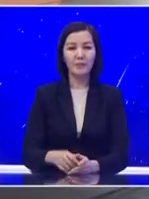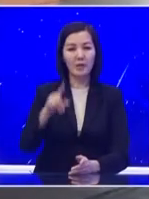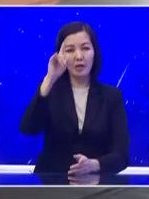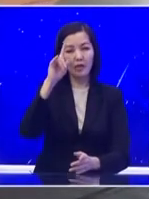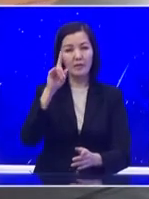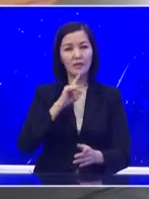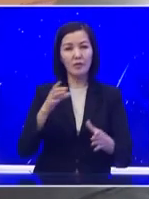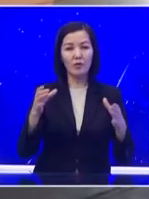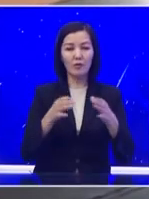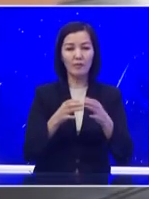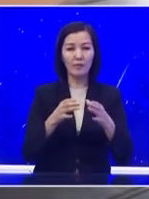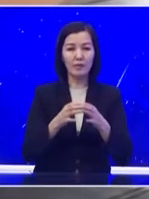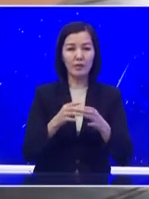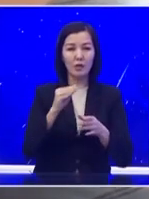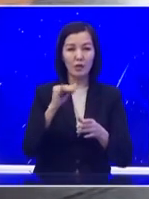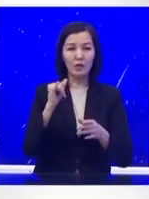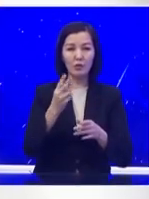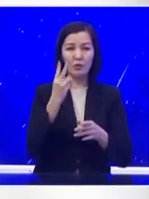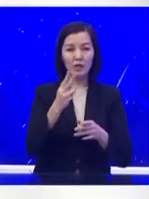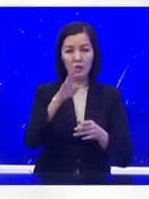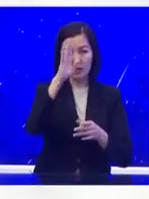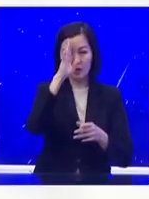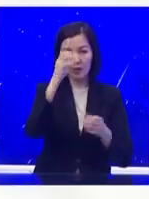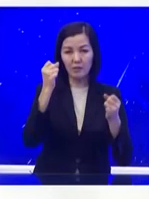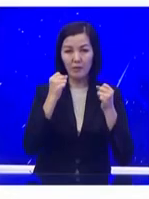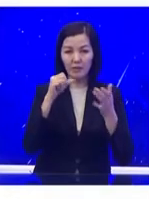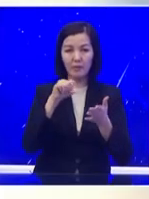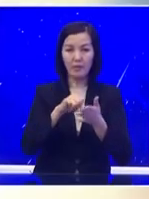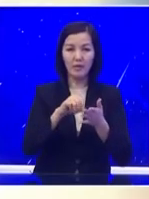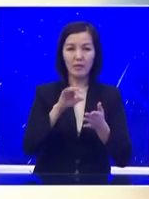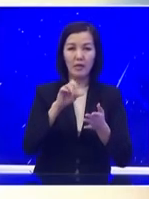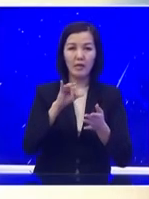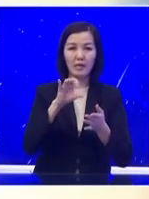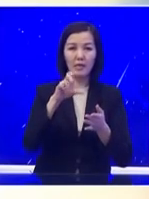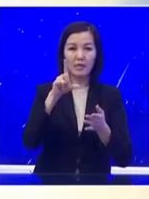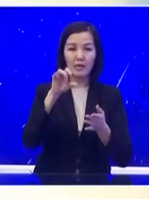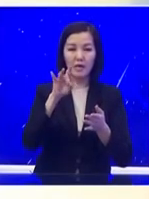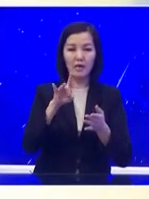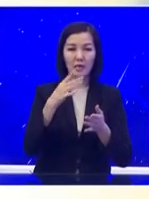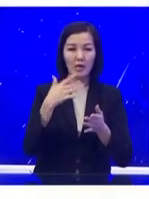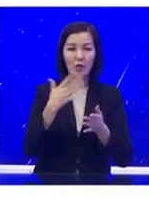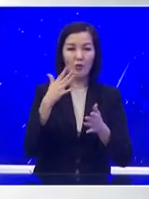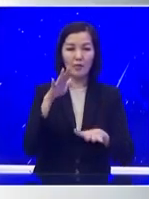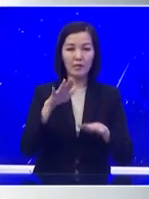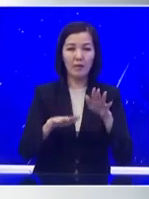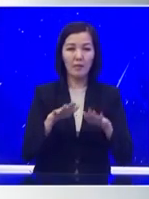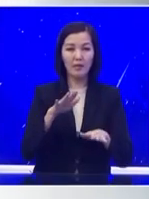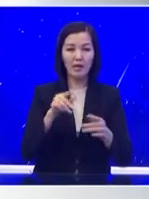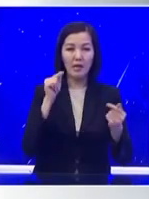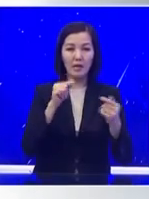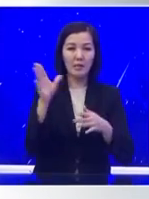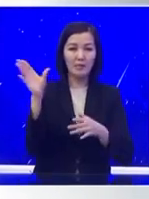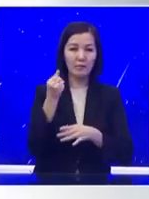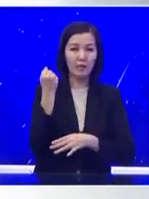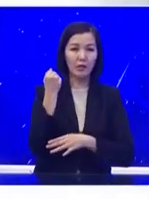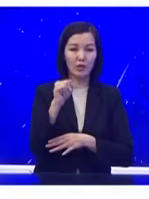құрама командасы сапында 7-сулық 2 балуан өнер көрсетті. Соның бірі Исхар Құрбаев. 55 келіде ел намысын қорғаған жерлесіміз қарсыластарын түгел